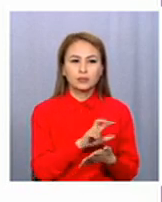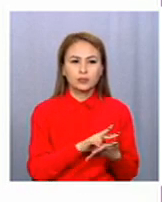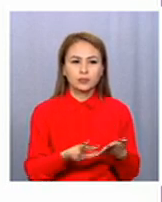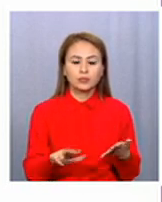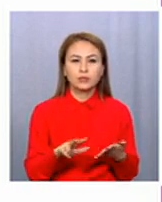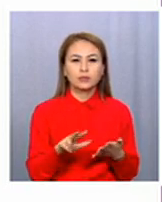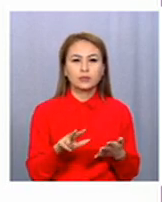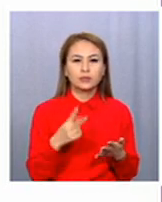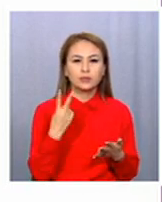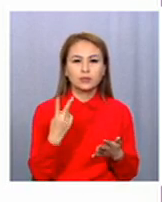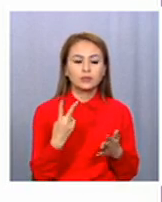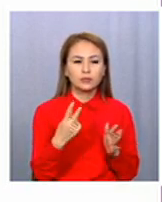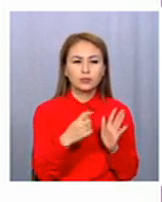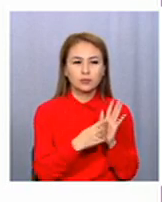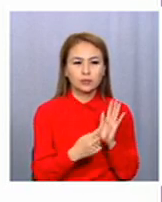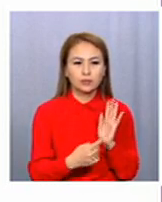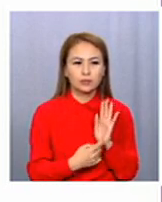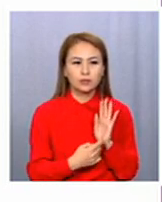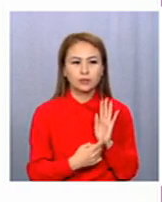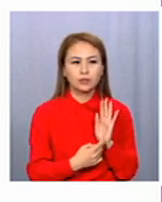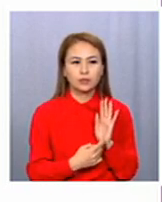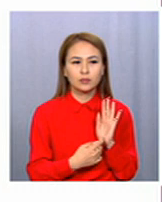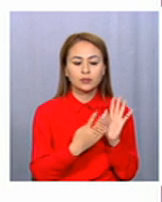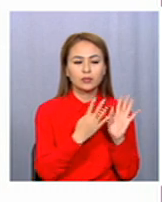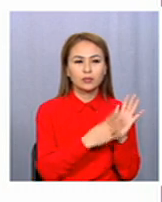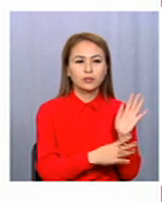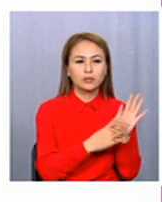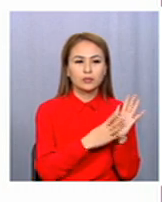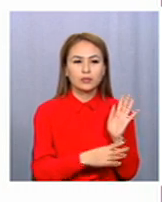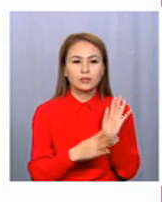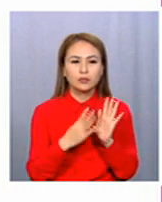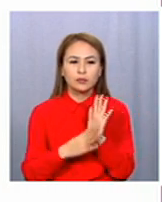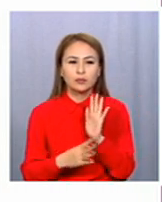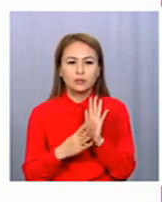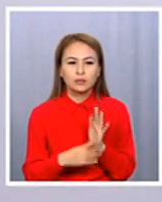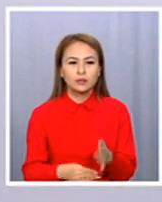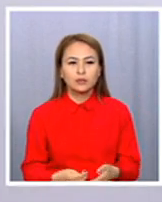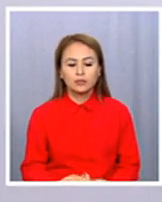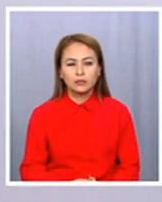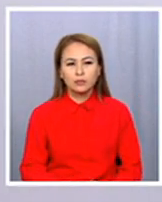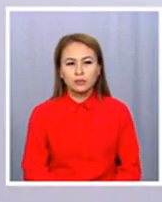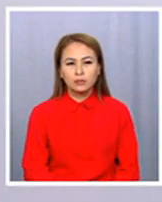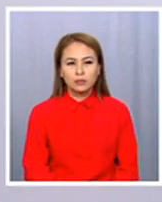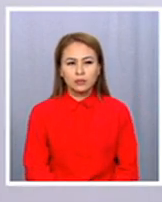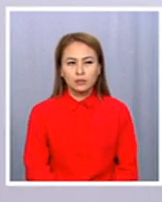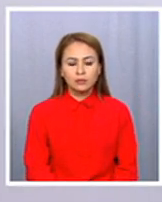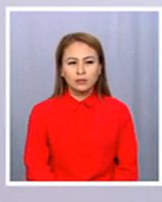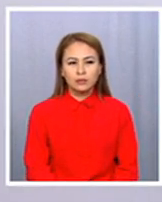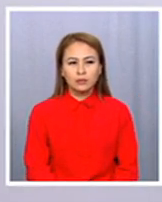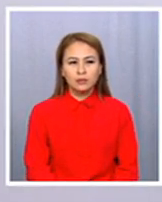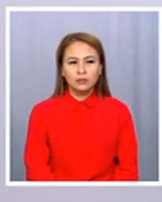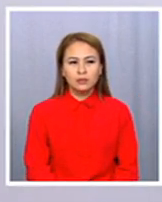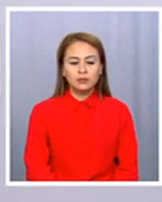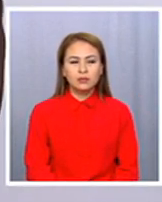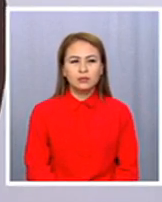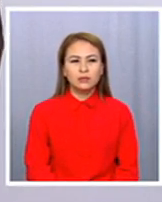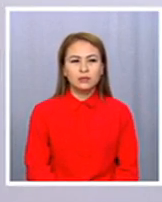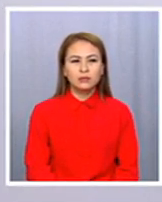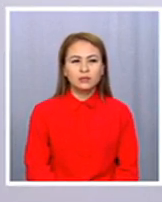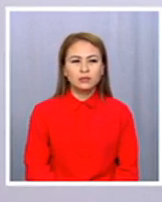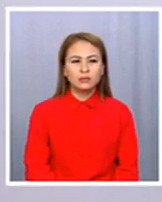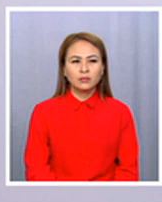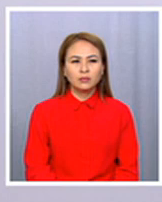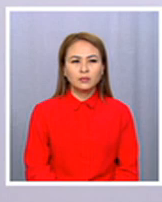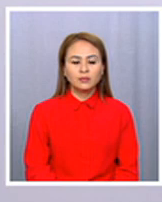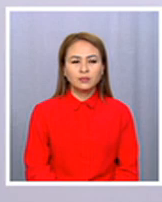жатырмыз. Олай болса қараңыздар. Бізде 2 бұрыш пайда болды. Және 180-ді 2-ге бөлсек, 90 градустан шығады. Олай